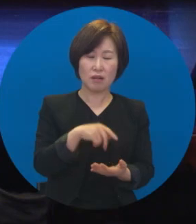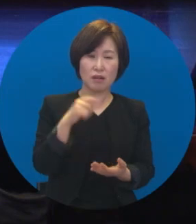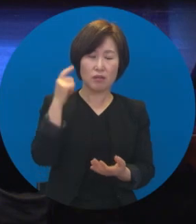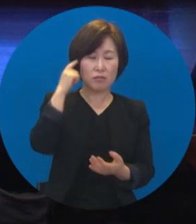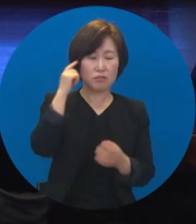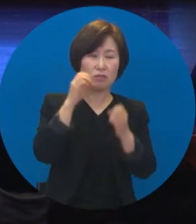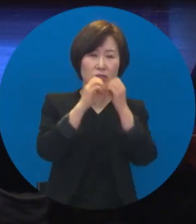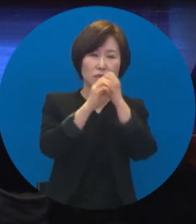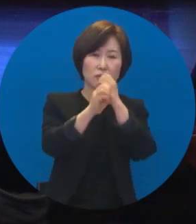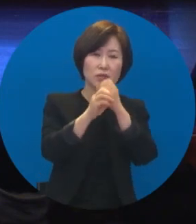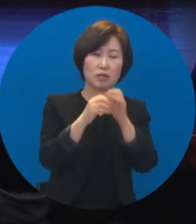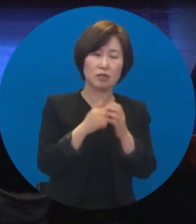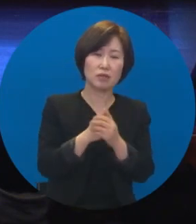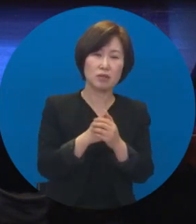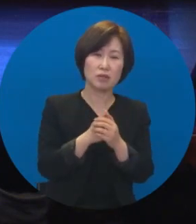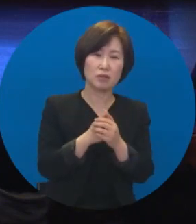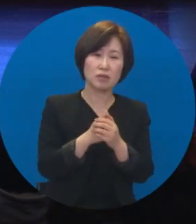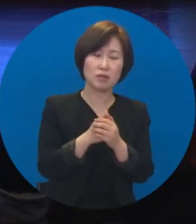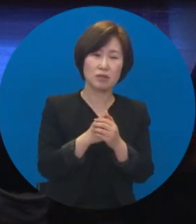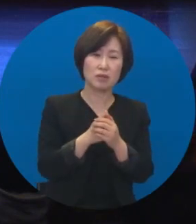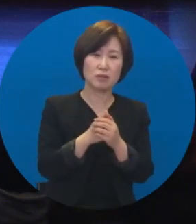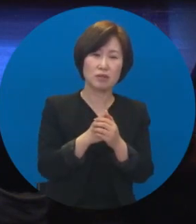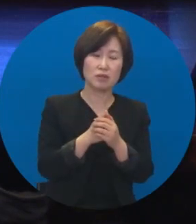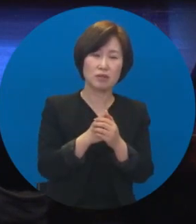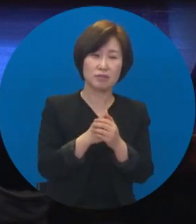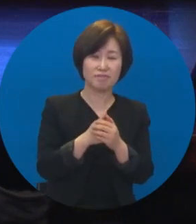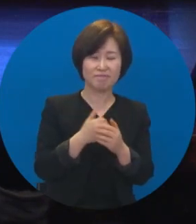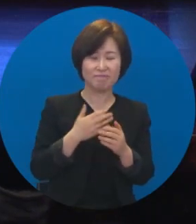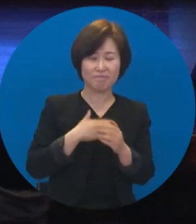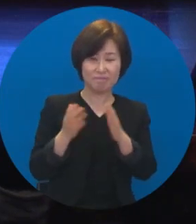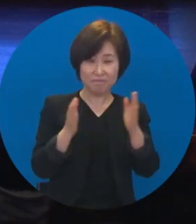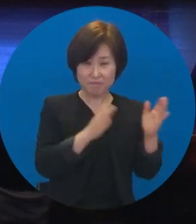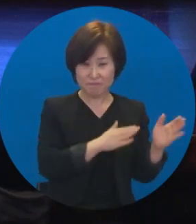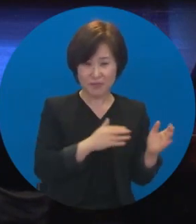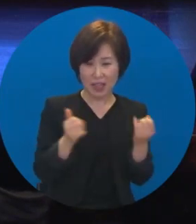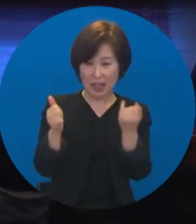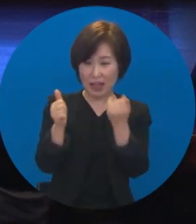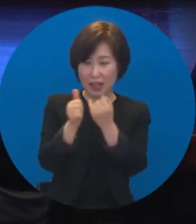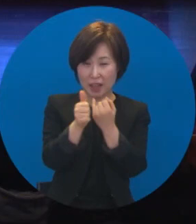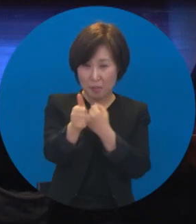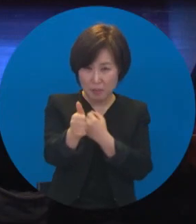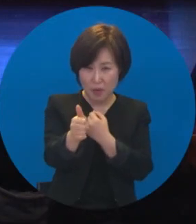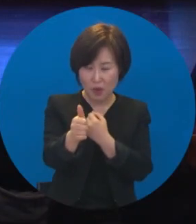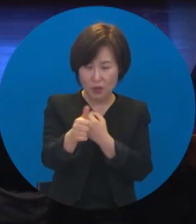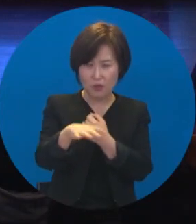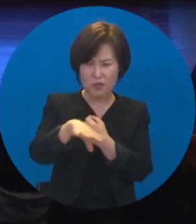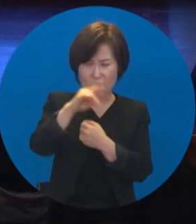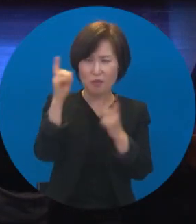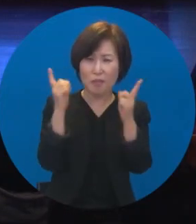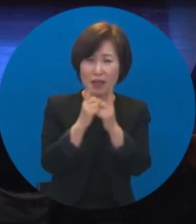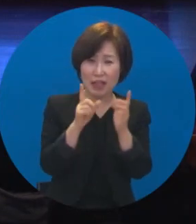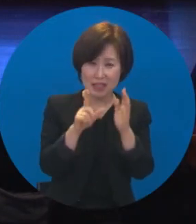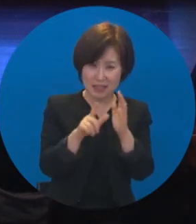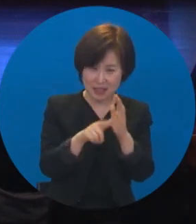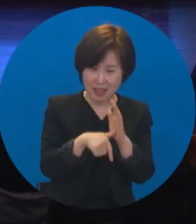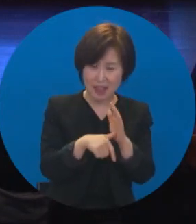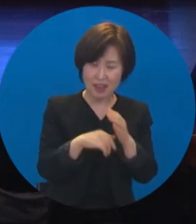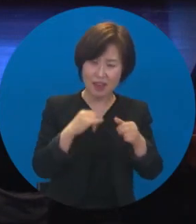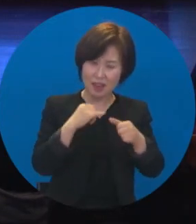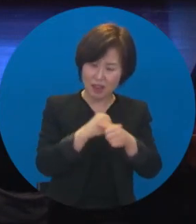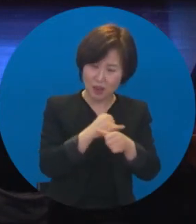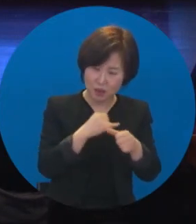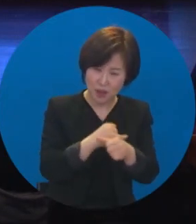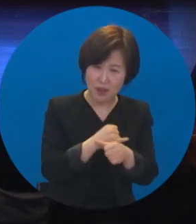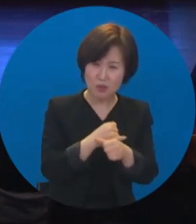있었는데 제가 남편을 소개로 만났거든요. 처음 만났던 그 장면이 떠오르고 연애하기로 한 장면,